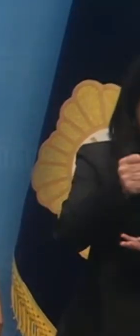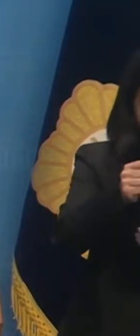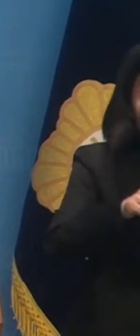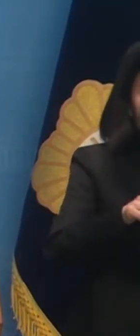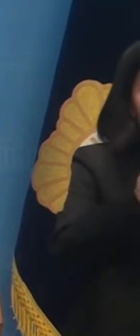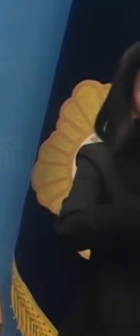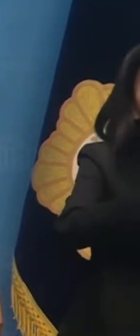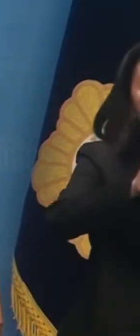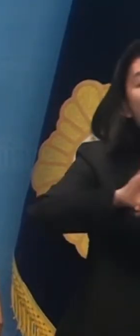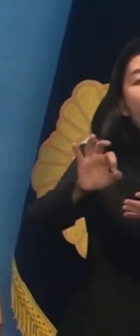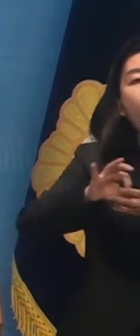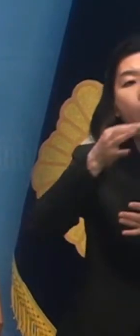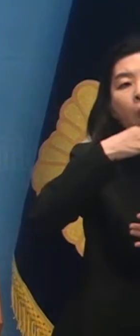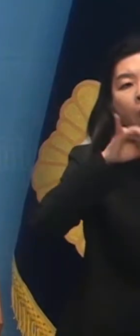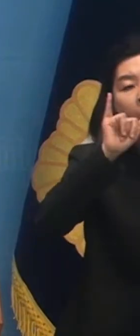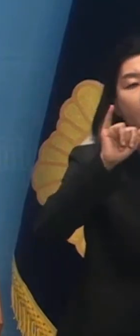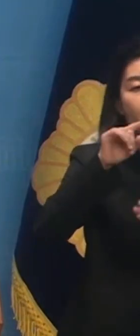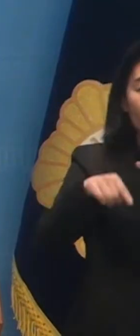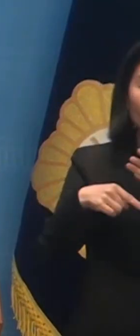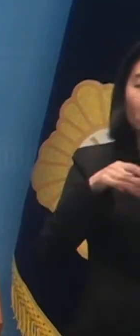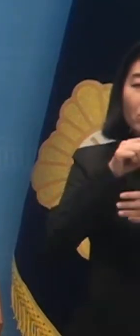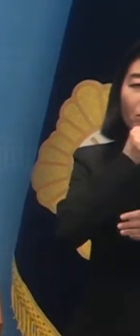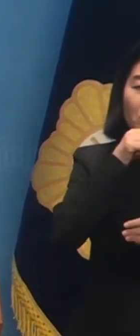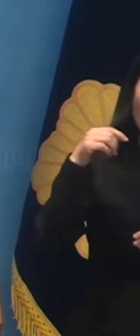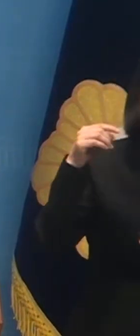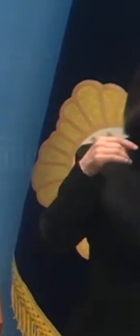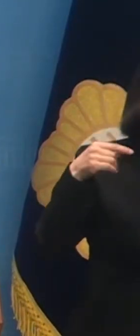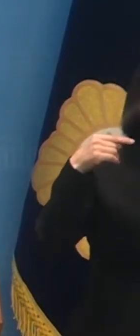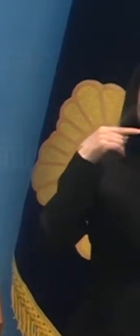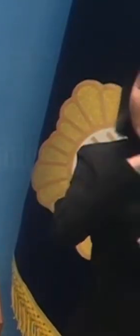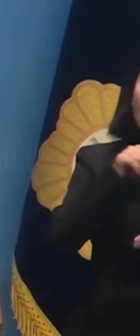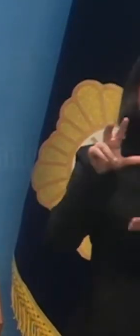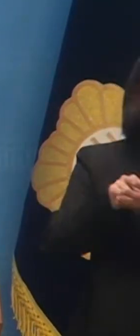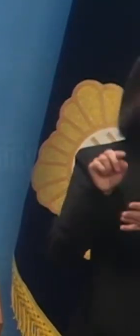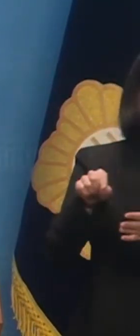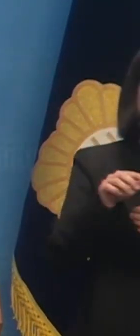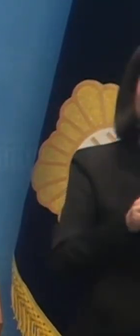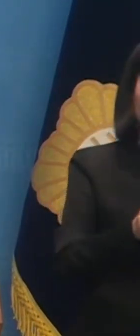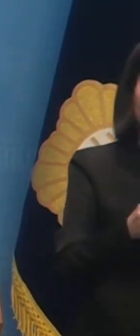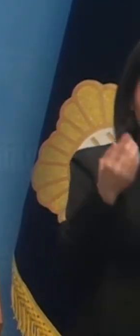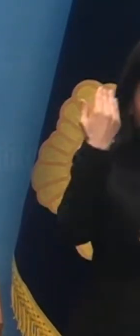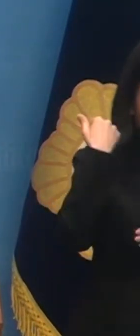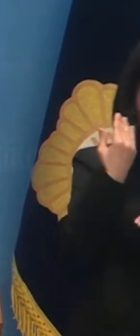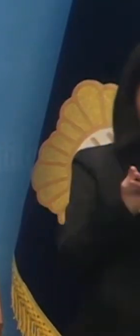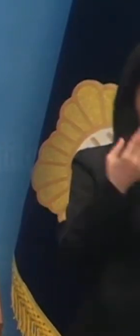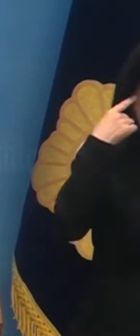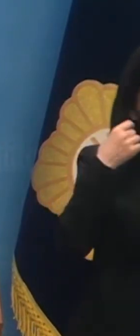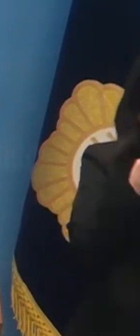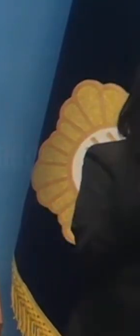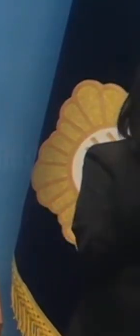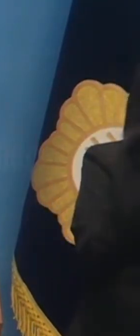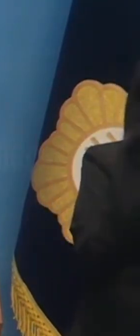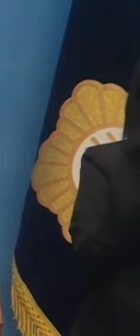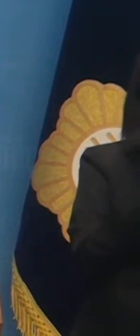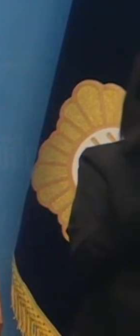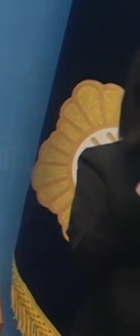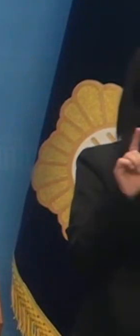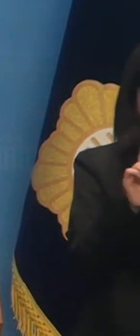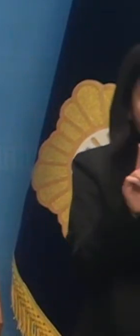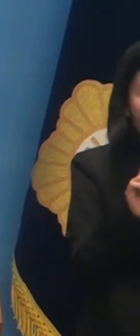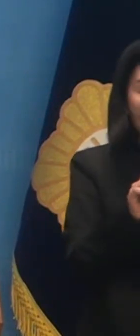뿐입니다. 다른 연구기관이나 연구원들의 분석에서는 승수 효과가 0.6으로 측정되기도